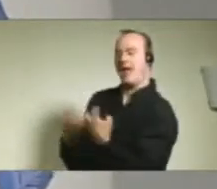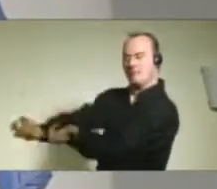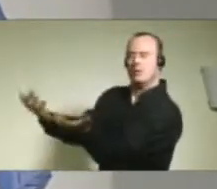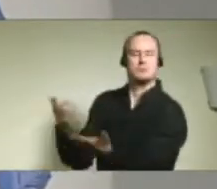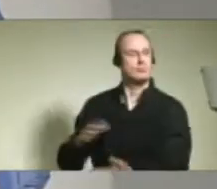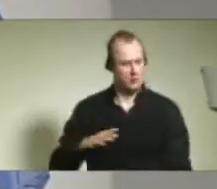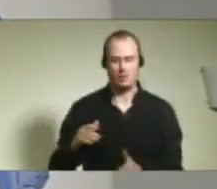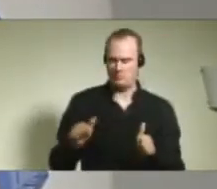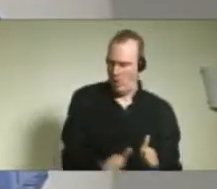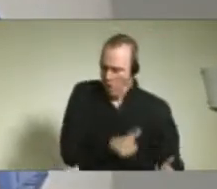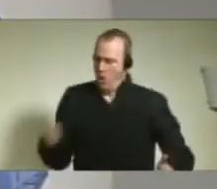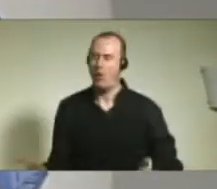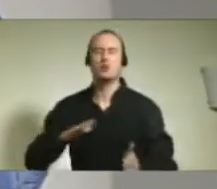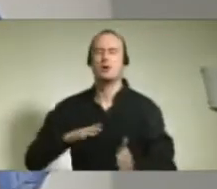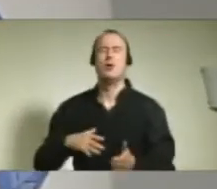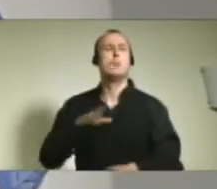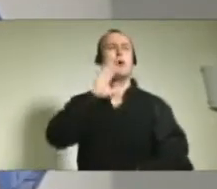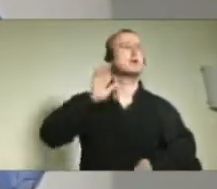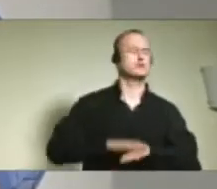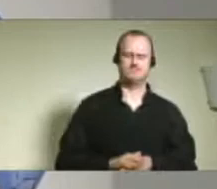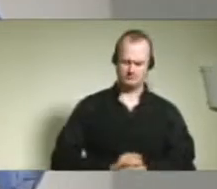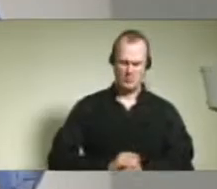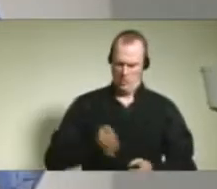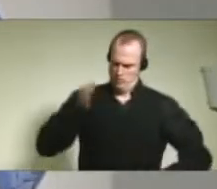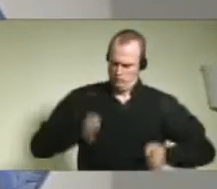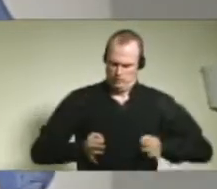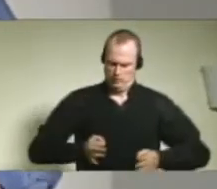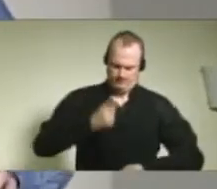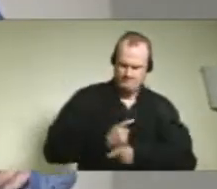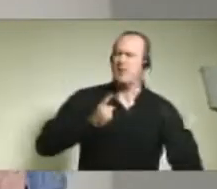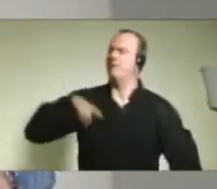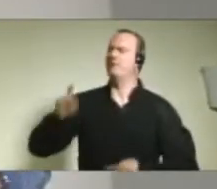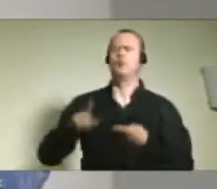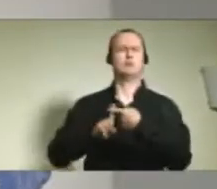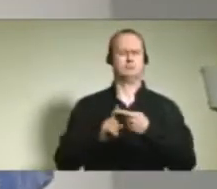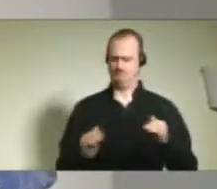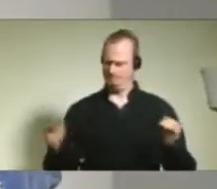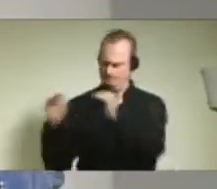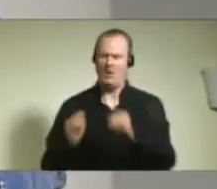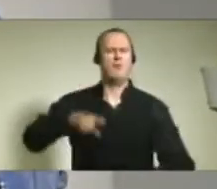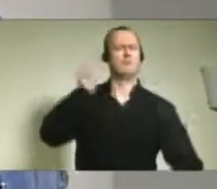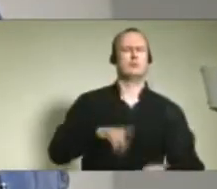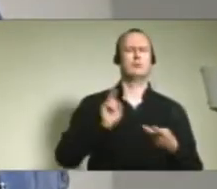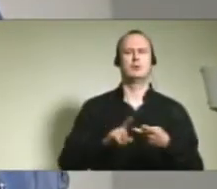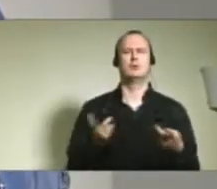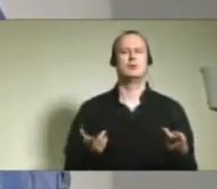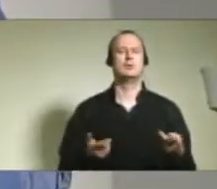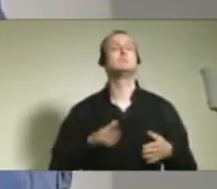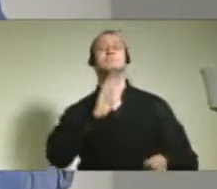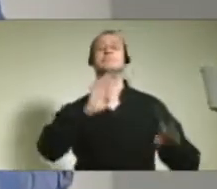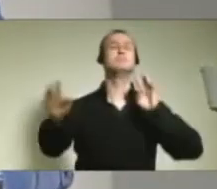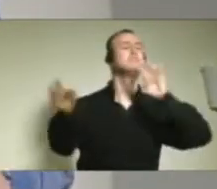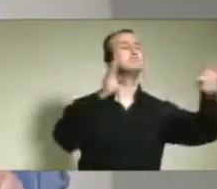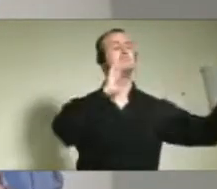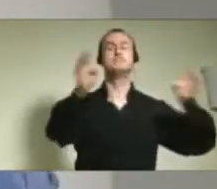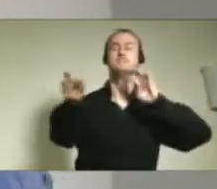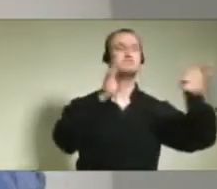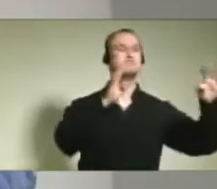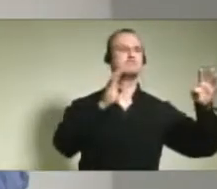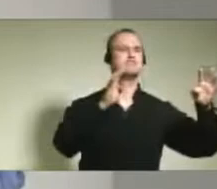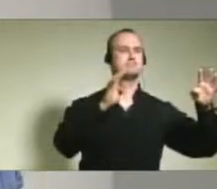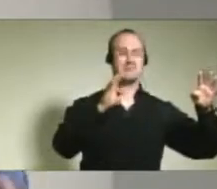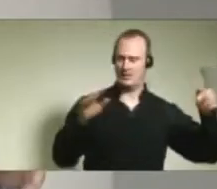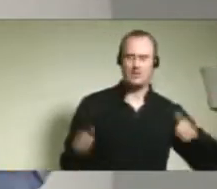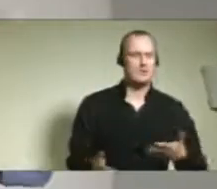quelque chose et de parler de justice, mais c'est autre chose de pouvoir présenter une véritable alternative qui permet de remplacer